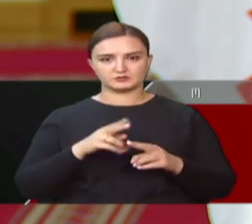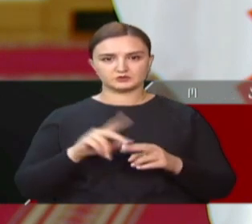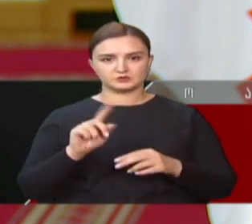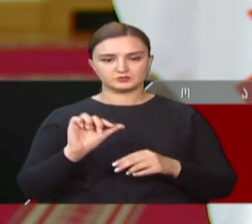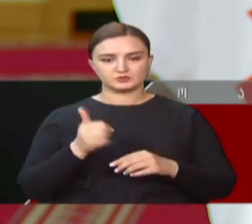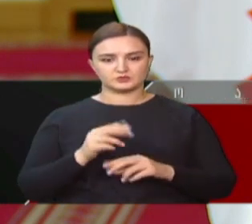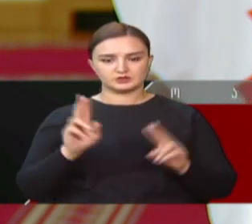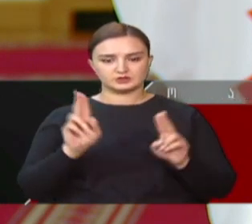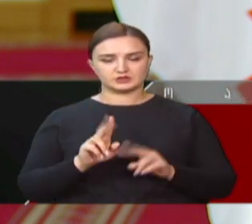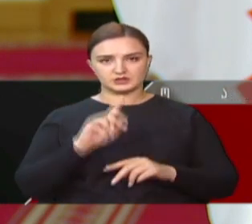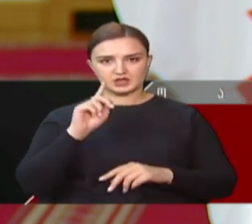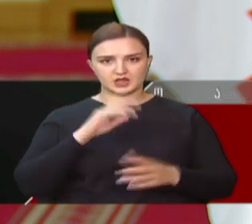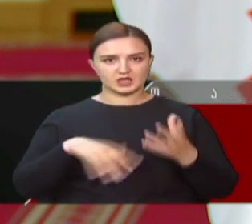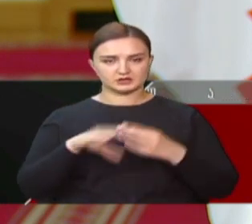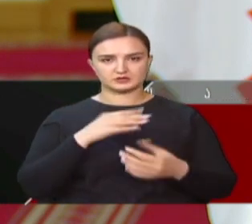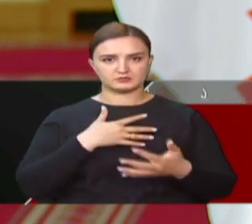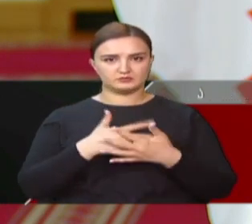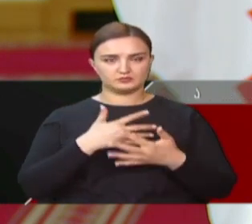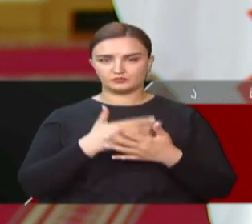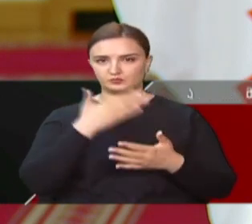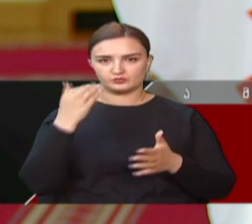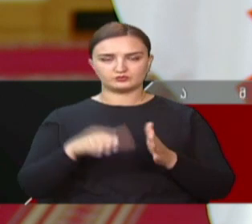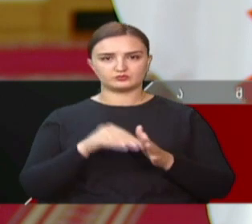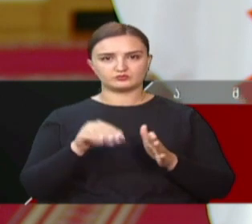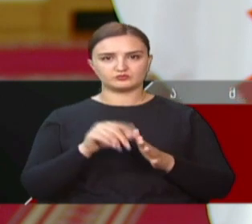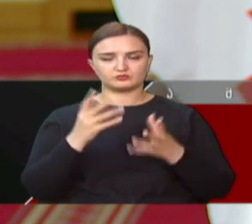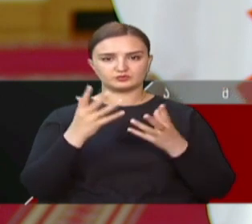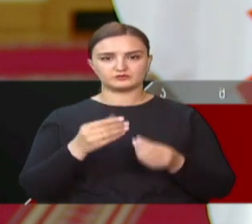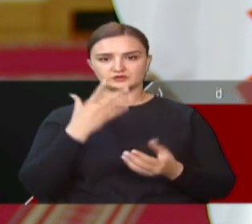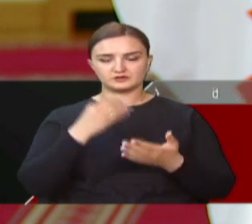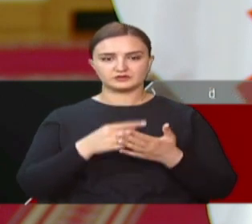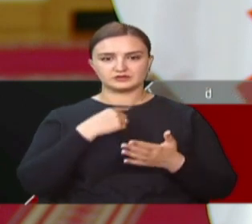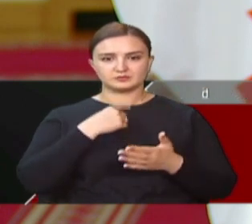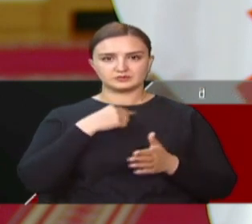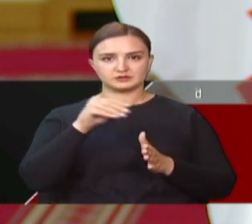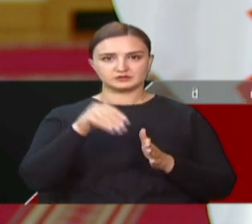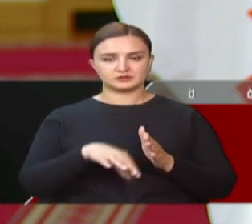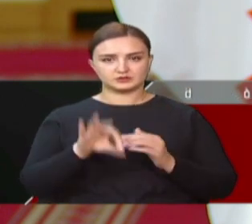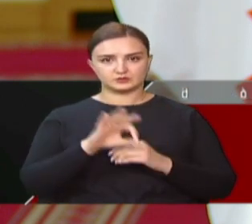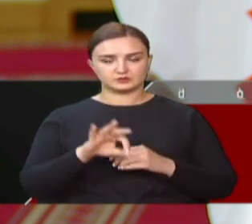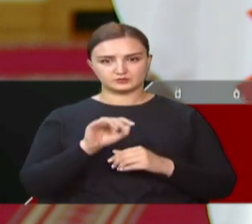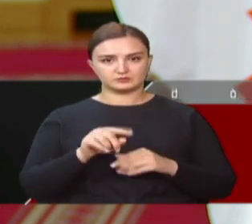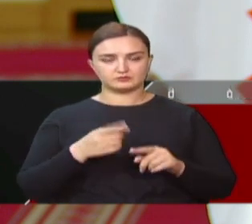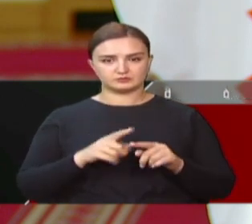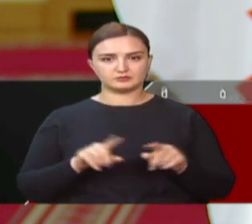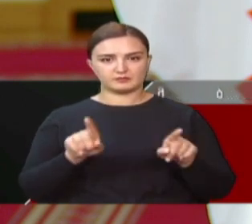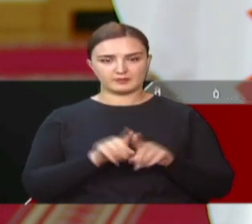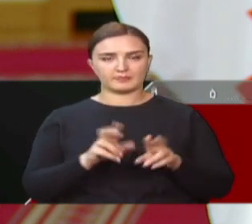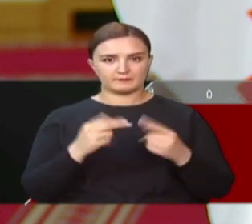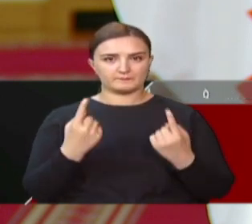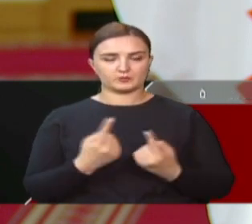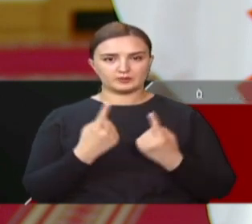წესი ახალგაზრდები პასიურები არიან ხოლმე საარჩევნო დღეს თავიანთი ხმის დაფიქსირების კონტექსტში და ამასაც რაღაც